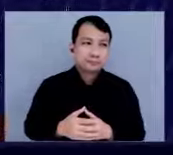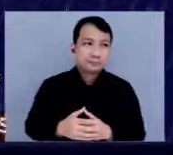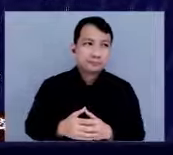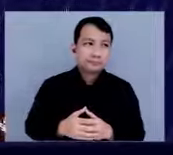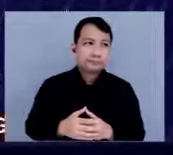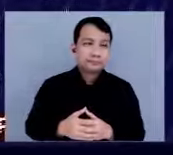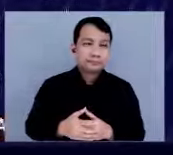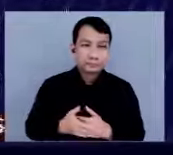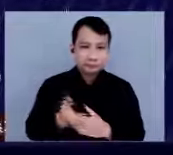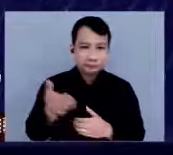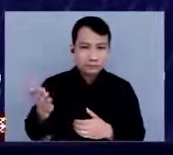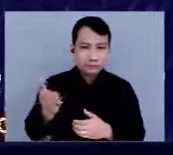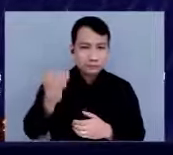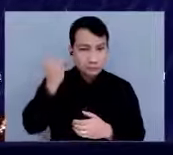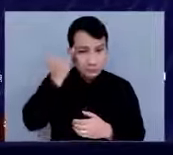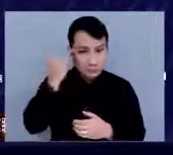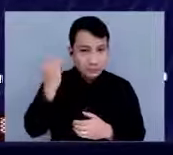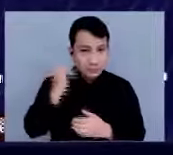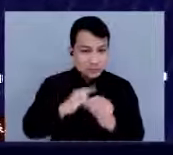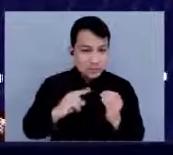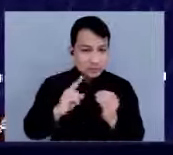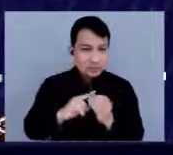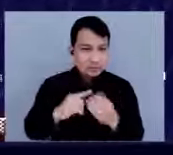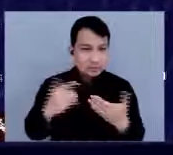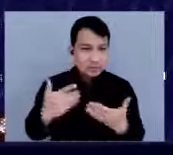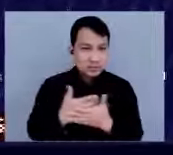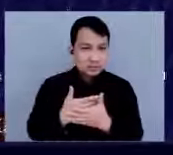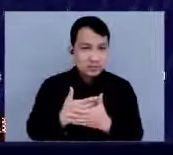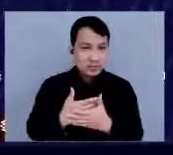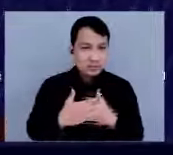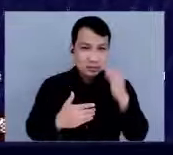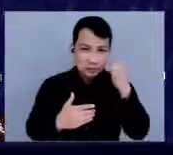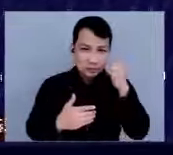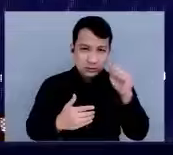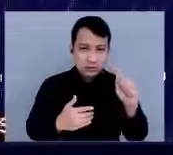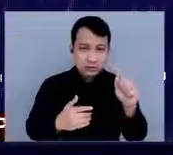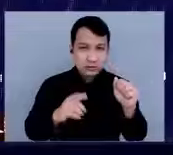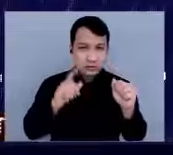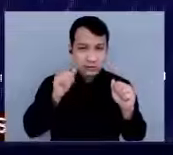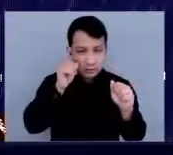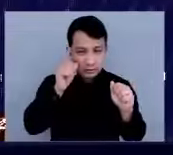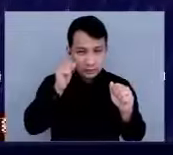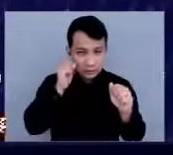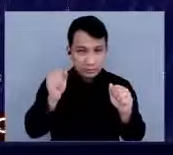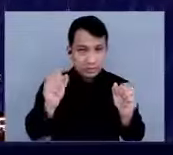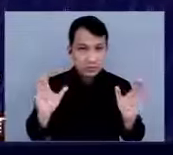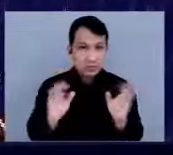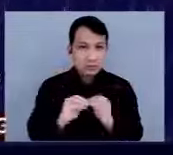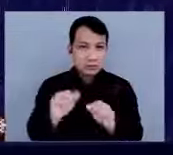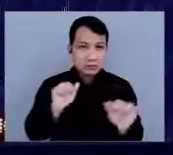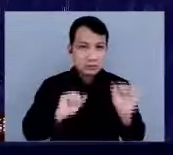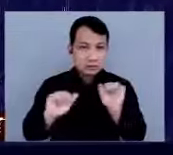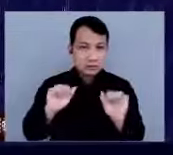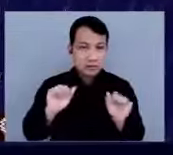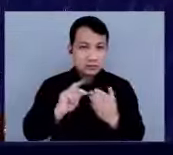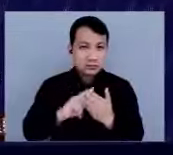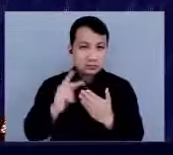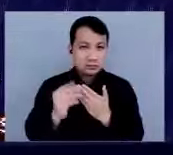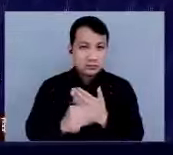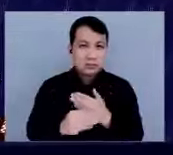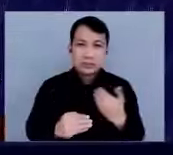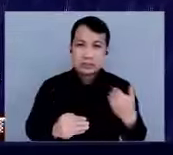nai-imagine niyo bang magtatambal sina James Reed at L Soberano sa isang acting project Hindi raw yan